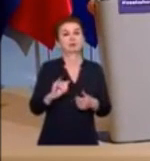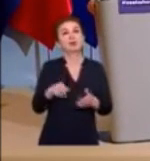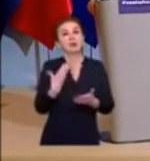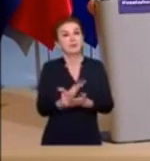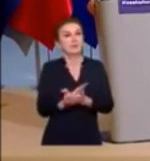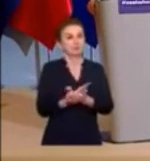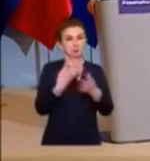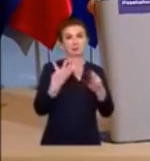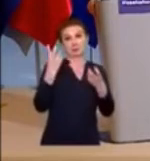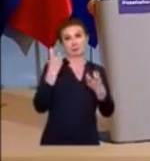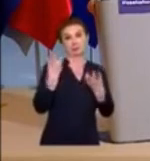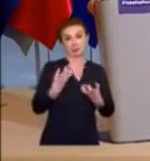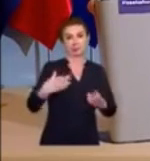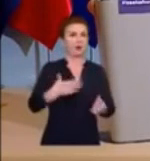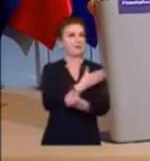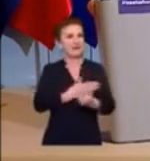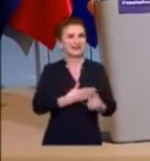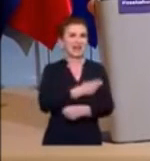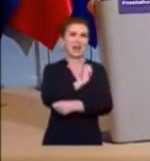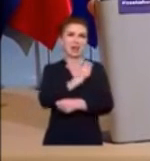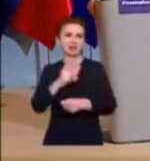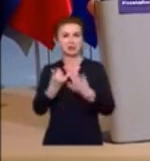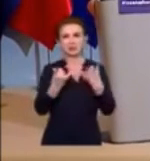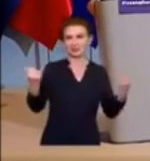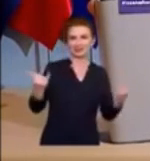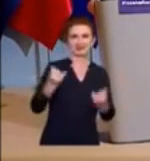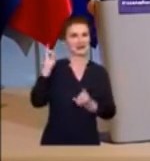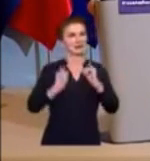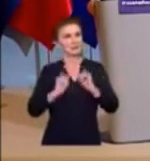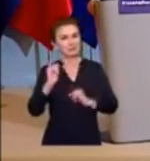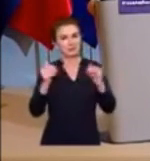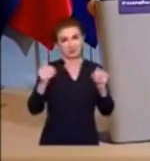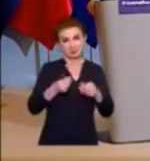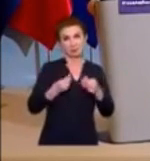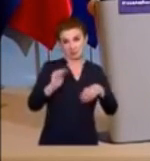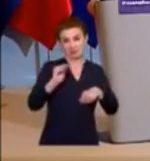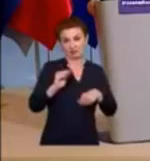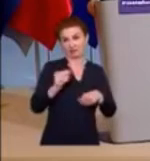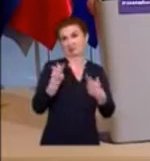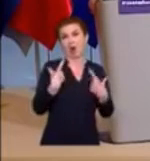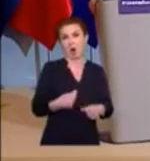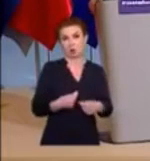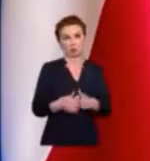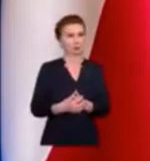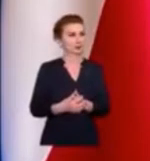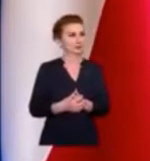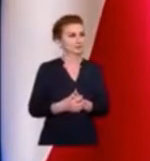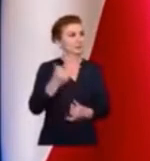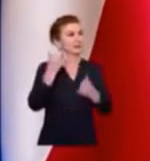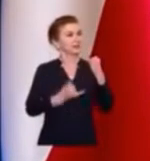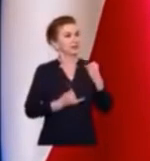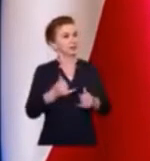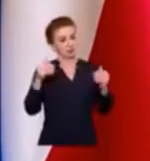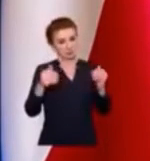planujących w ciągu najbliższego kwartału wesela, chrzciny i inne imprezy, na których może pojawić się więcej niż kilka osób? Jeżeli ja